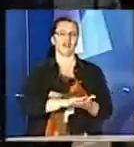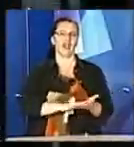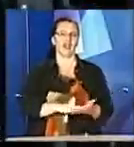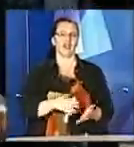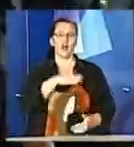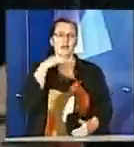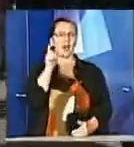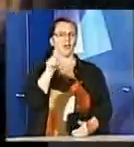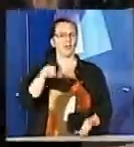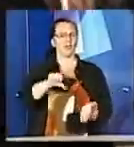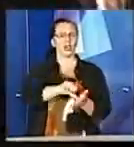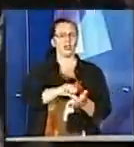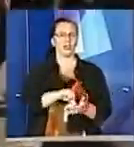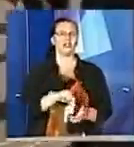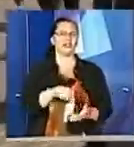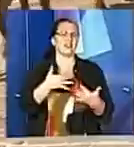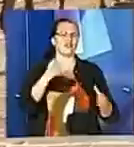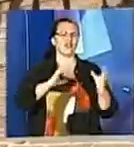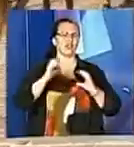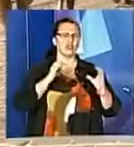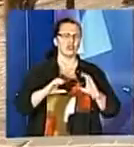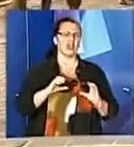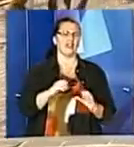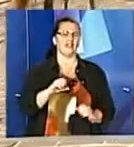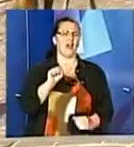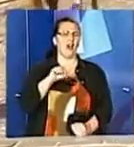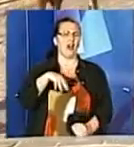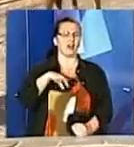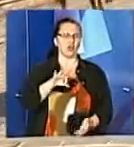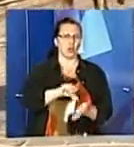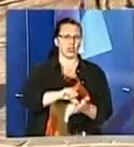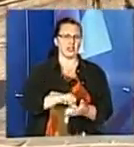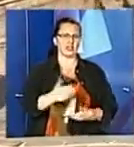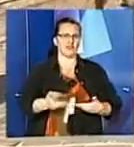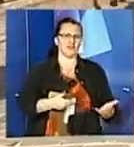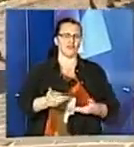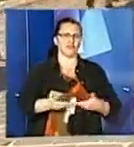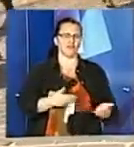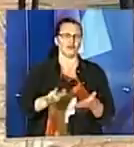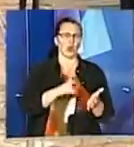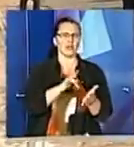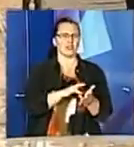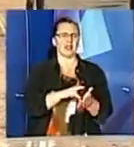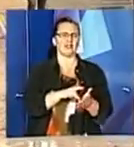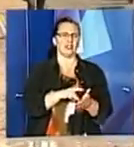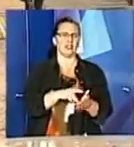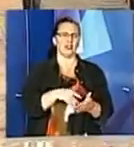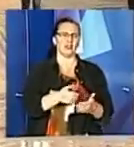волонтери, активісти, учасники АТО, студенти та школярі прийшли від проспекту Свободи до пам'ятника Степану Бандері.